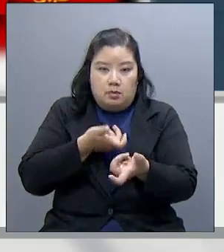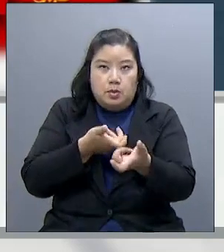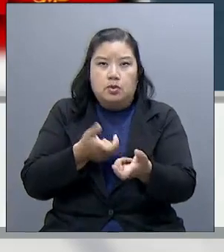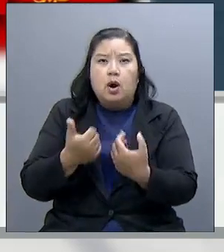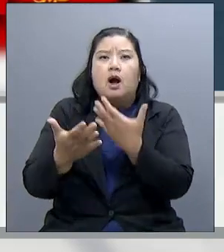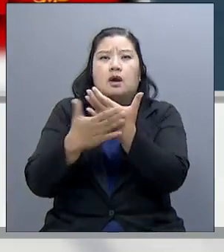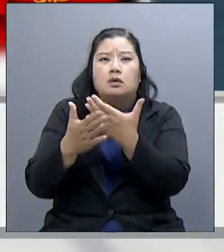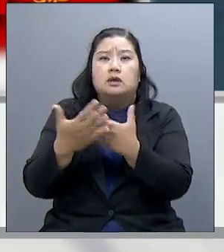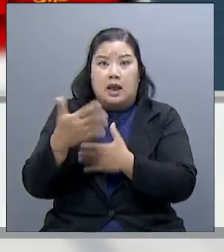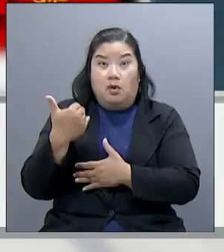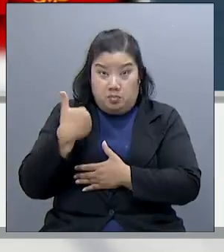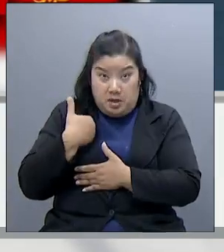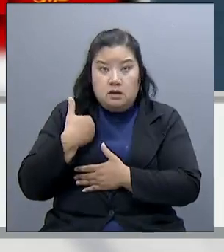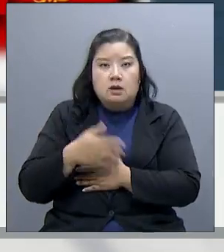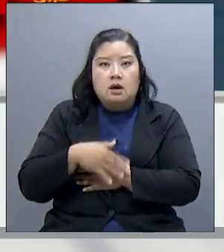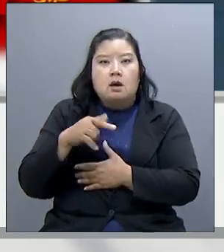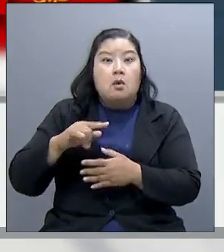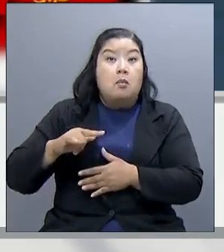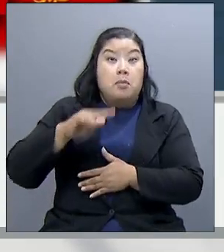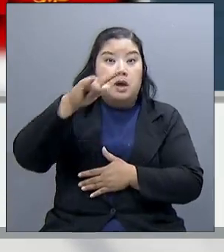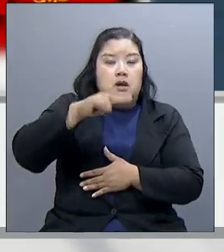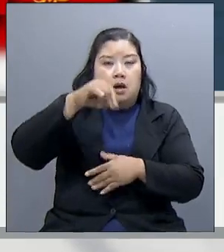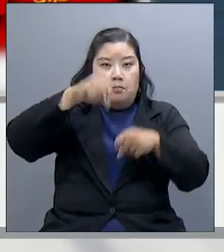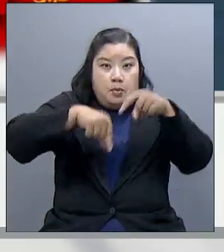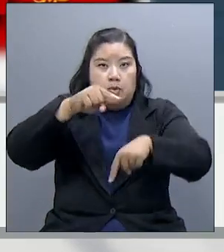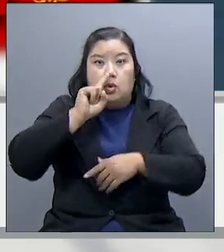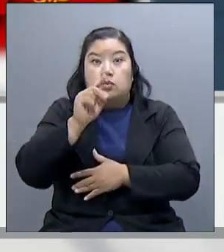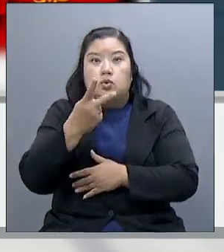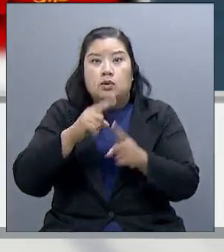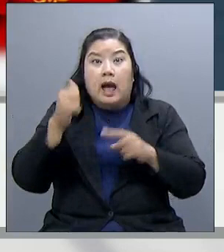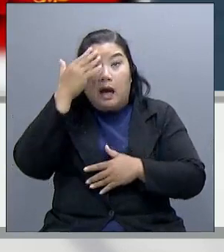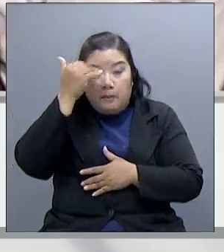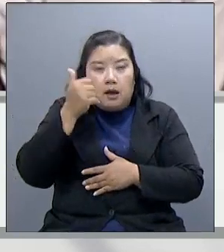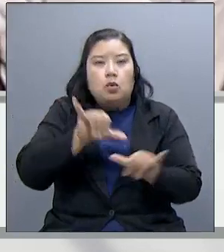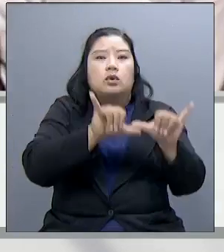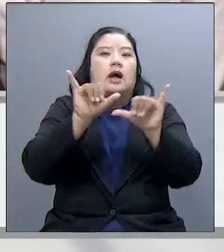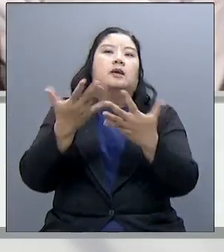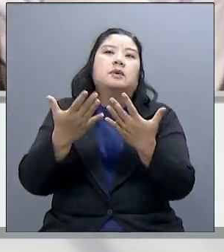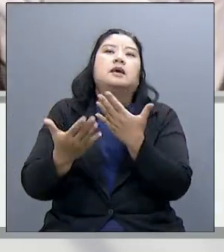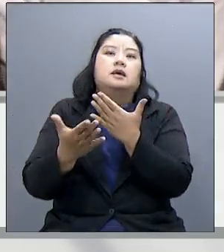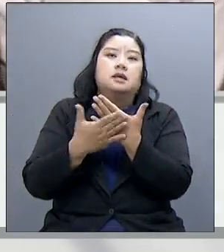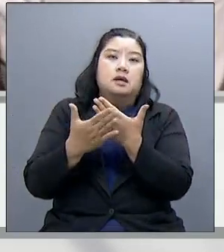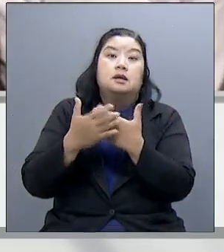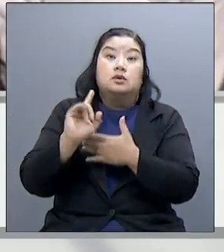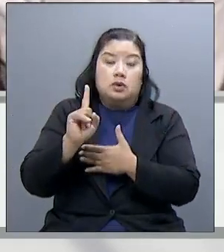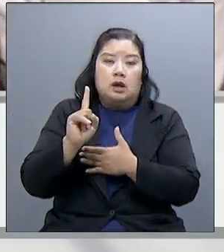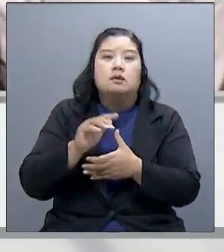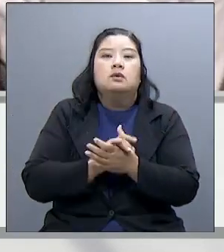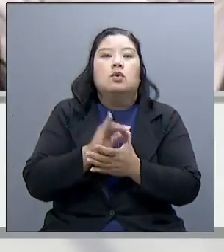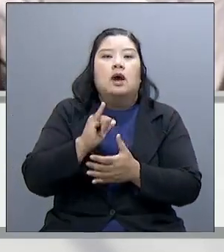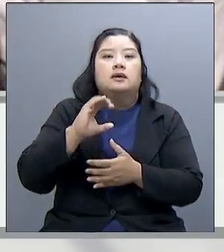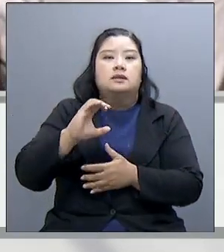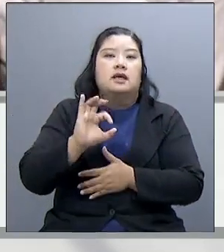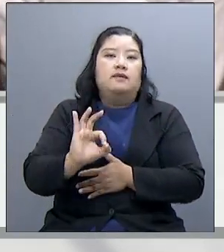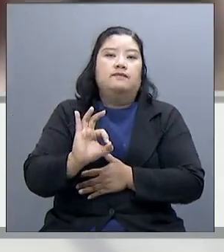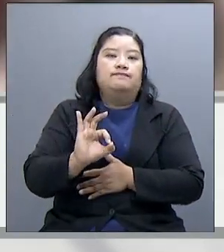แล้วด้วยระเบิด2ลูกแล้วทำไมไม่อพยพออกจากโรงพยาบาลโดยอ้างว่าเป็นคำเตือนจากกองกำลัง IDF นะคะต